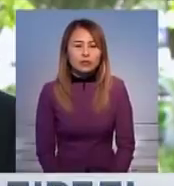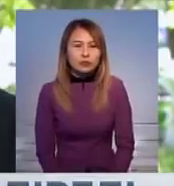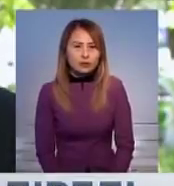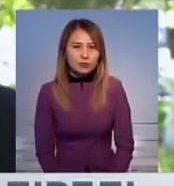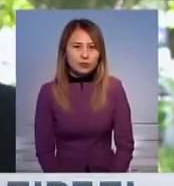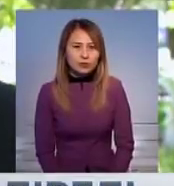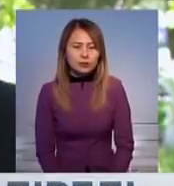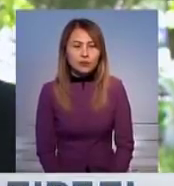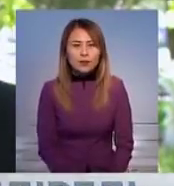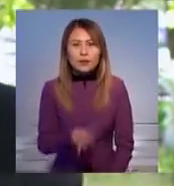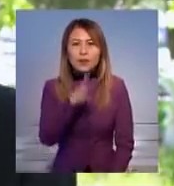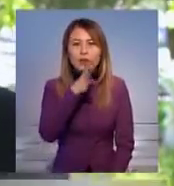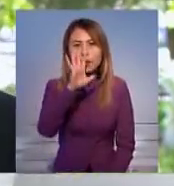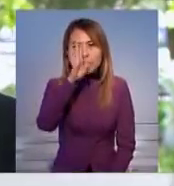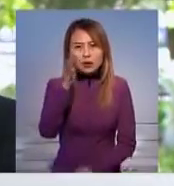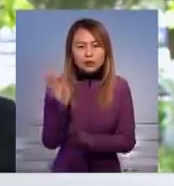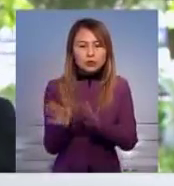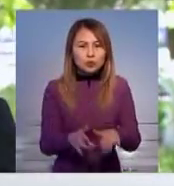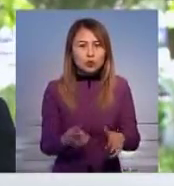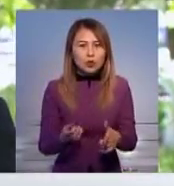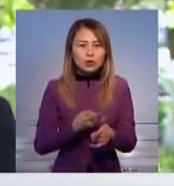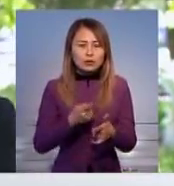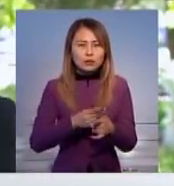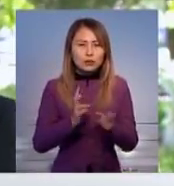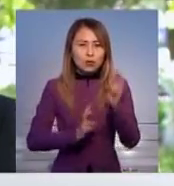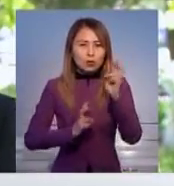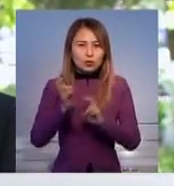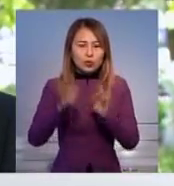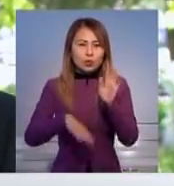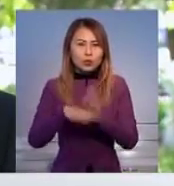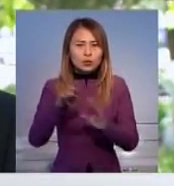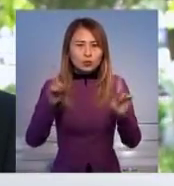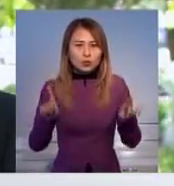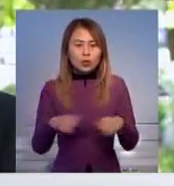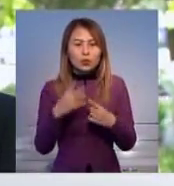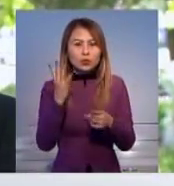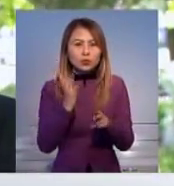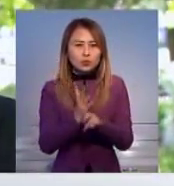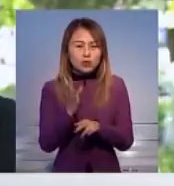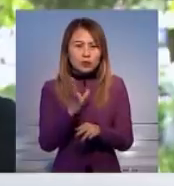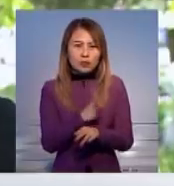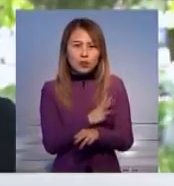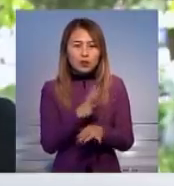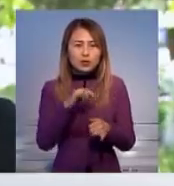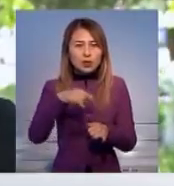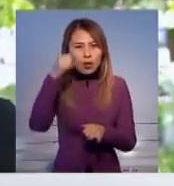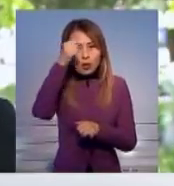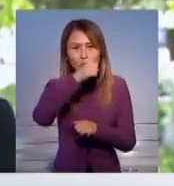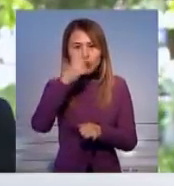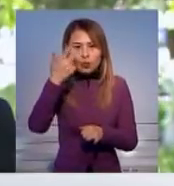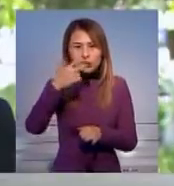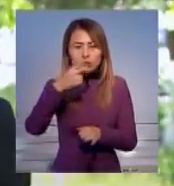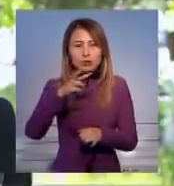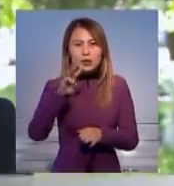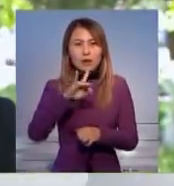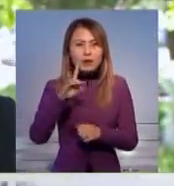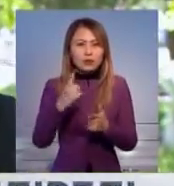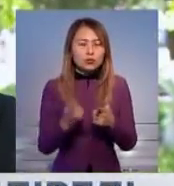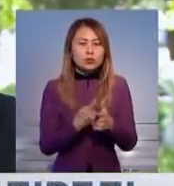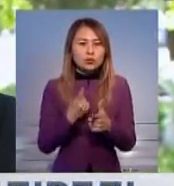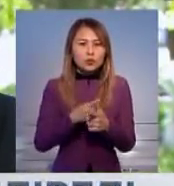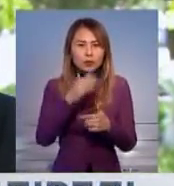Кейінгі 5 жылдың ішінде өнеркәсіп өнімі шамамен 4 еседе өсті. Биылғы жылы 30 миллиардқа жақын өнім